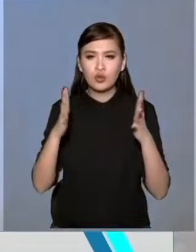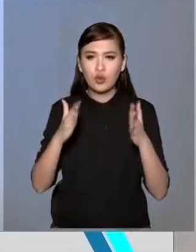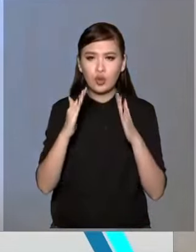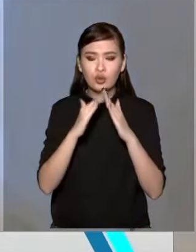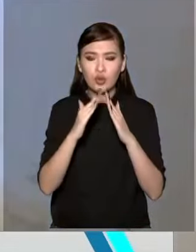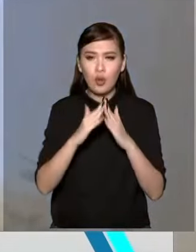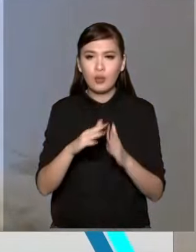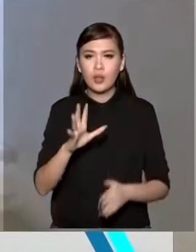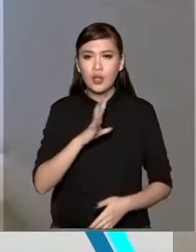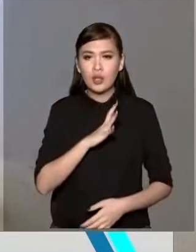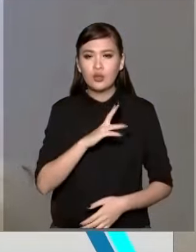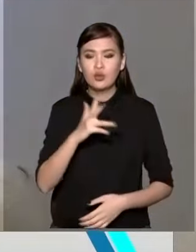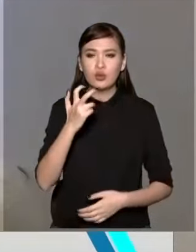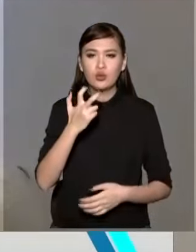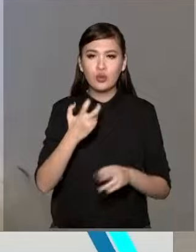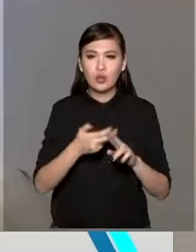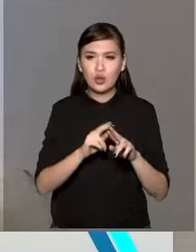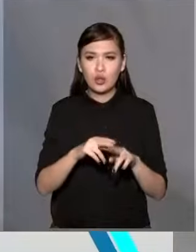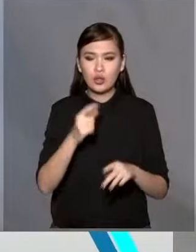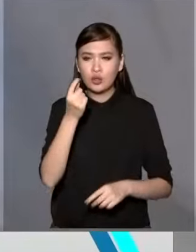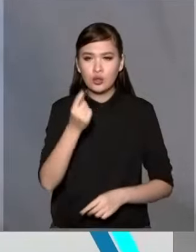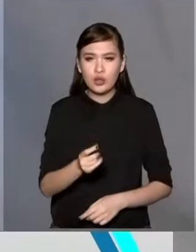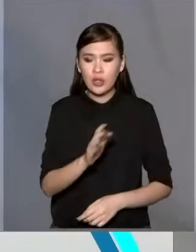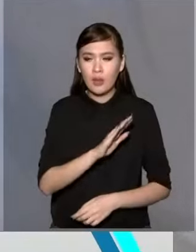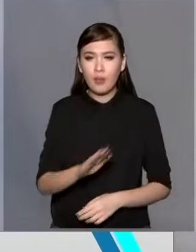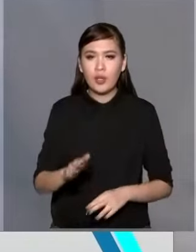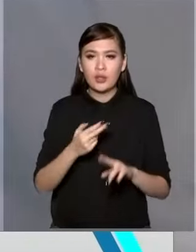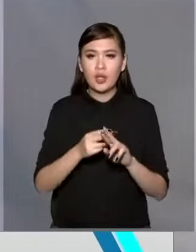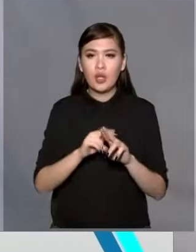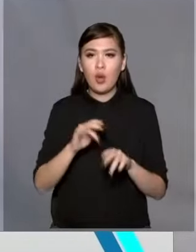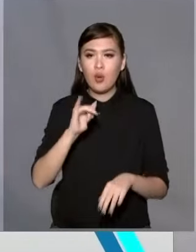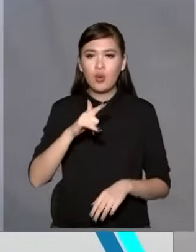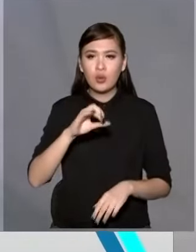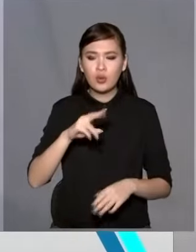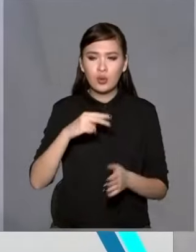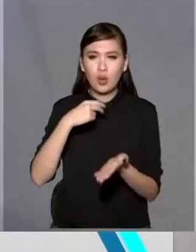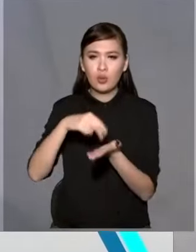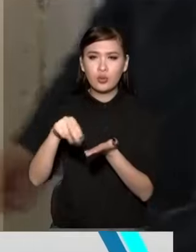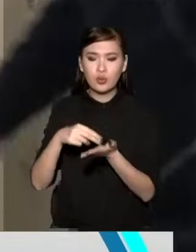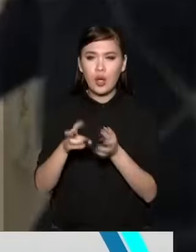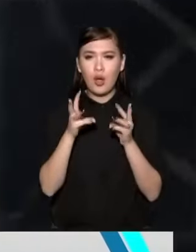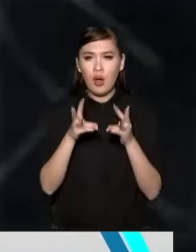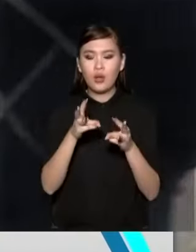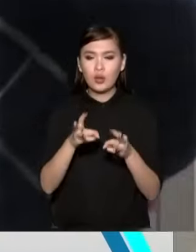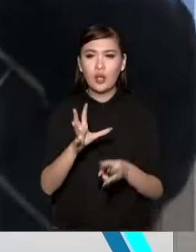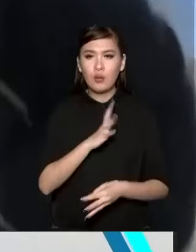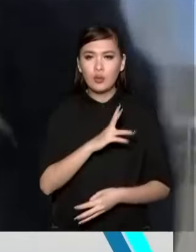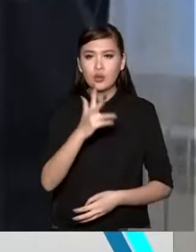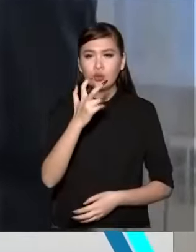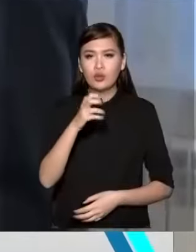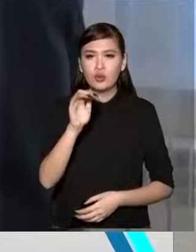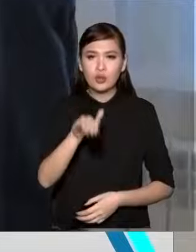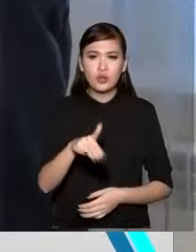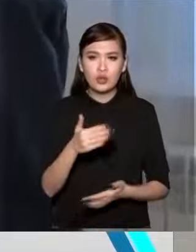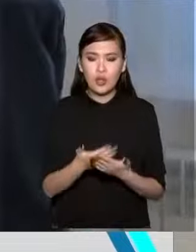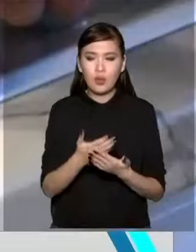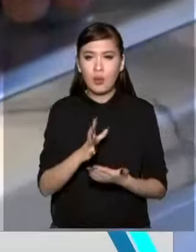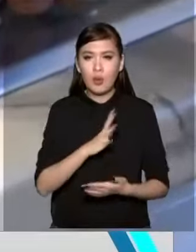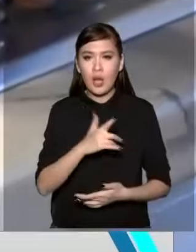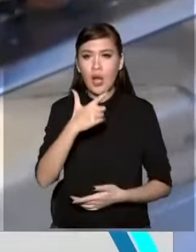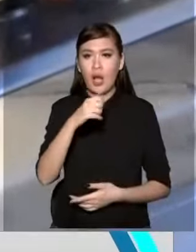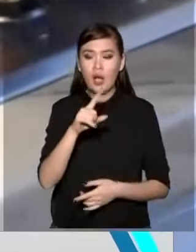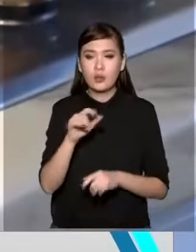квадратных метров. Отапливать такое жилье недешево. Ежегодно на покупку угля они тратили порядка 400 тысяч тенге. В прошлом году установили